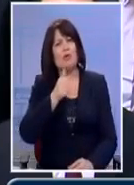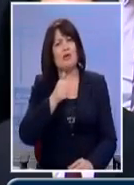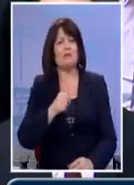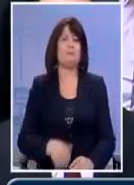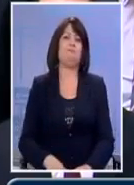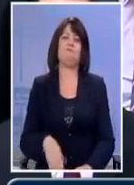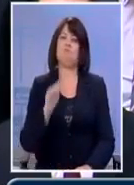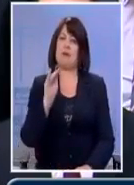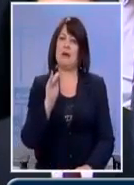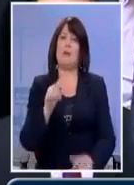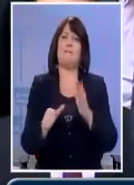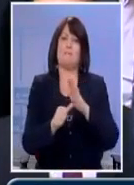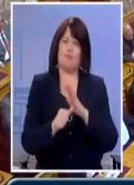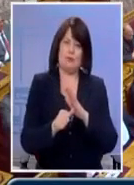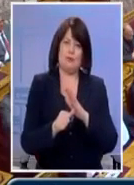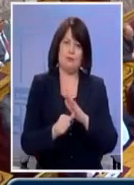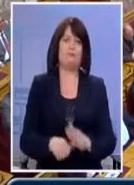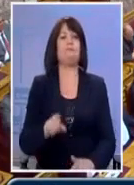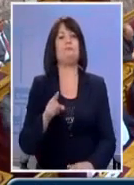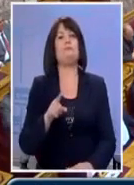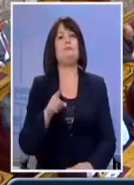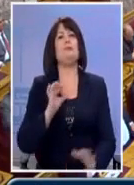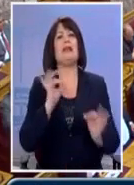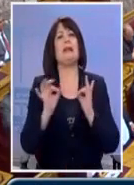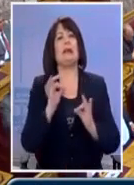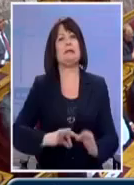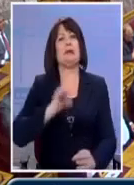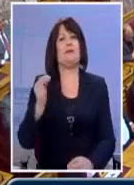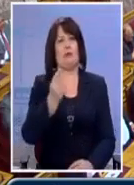Κυρία Πρόεδρε, κυρίες και κύριοι βουλευτές,